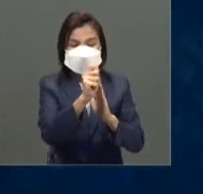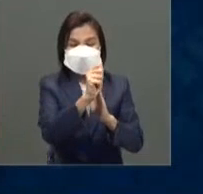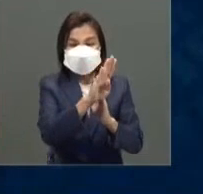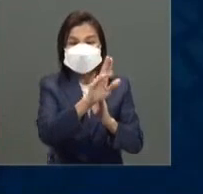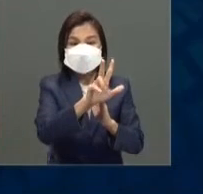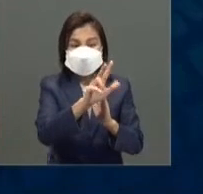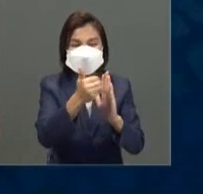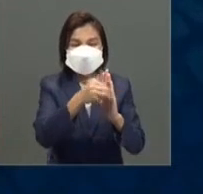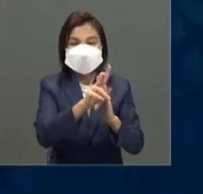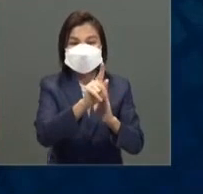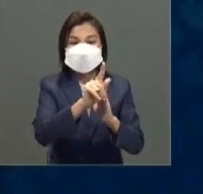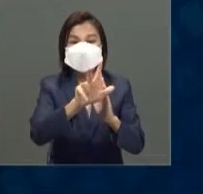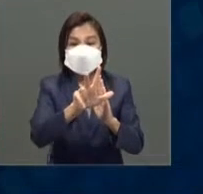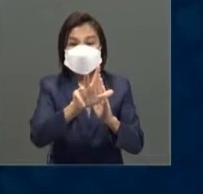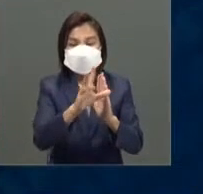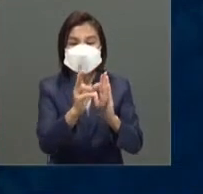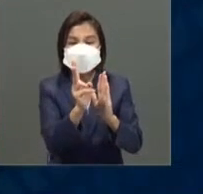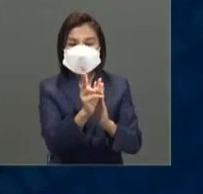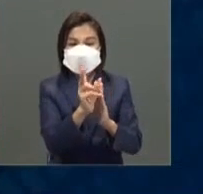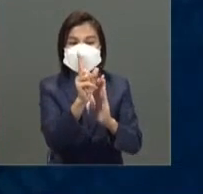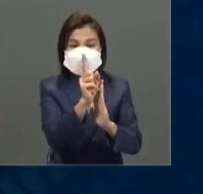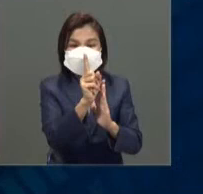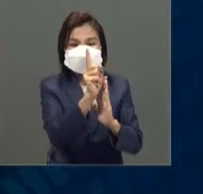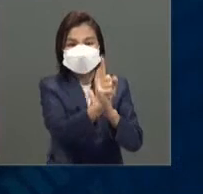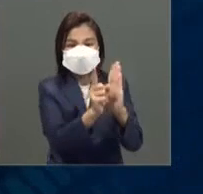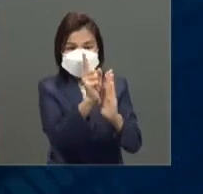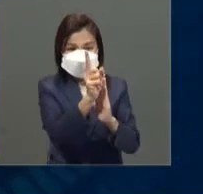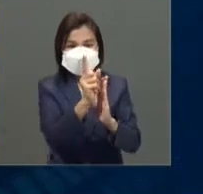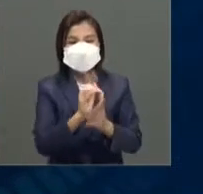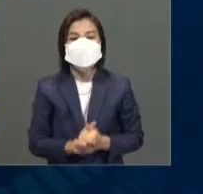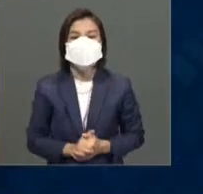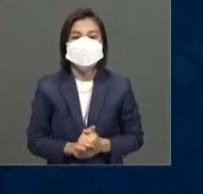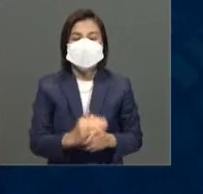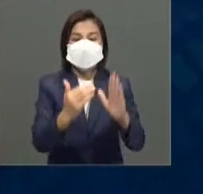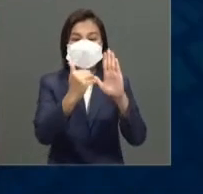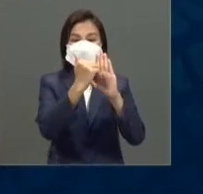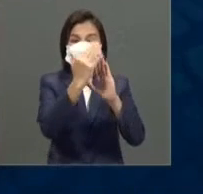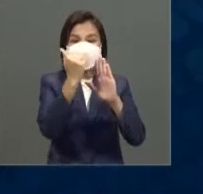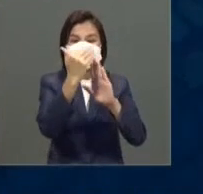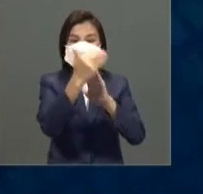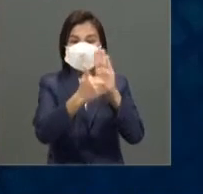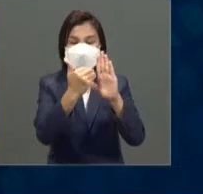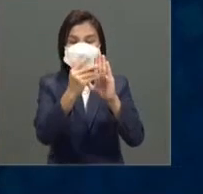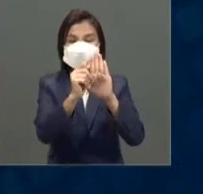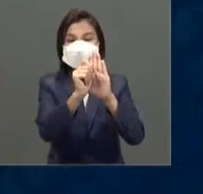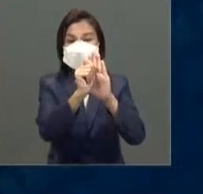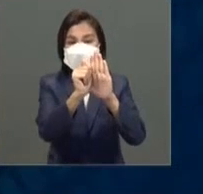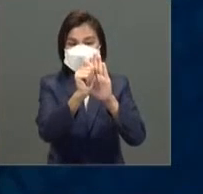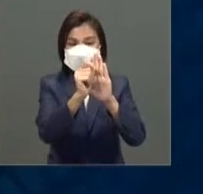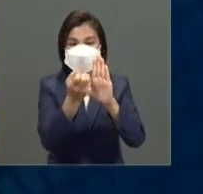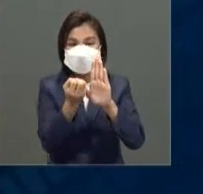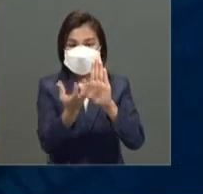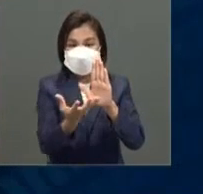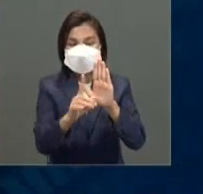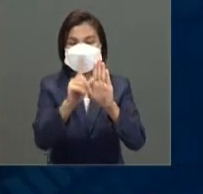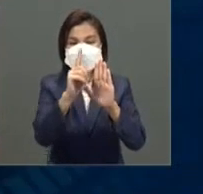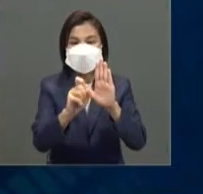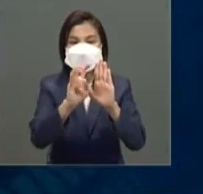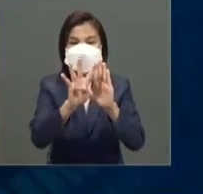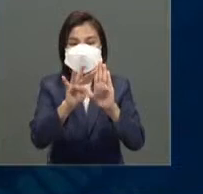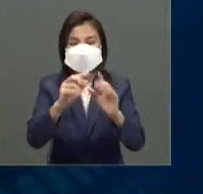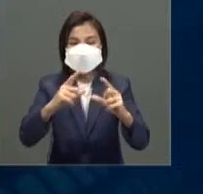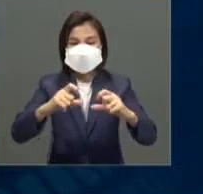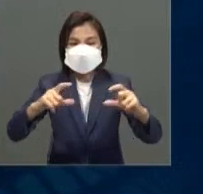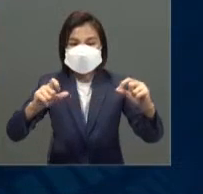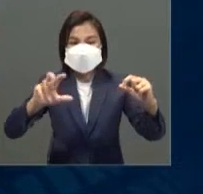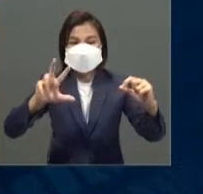แก่น3นะครับนอกนั้นก็เป็น2กับ1ส่วนที่ภาคทางเหนือนะครับตากจะเป็นตัวเลขสูงสุดคือ4นะครับเพชรบูรณ์